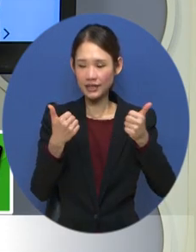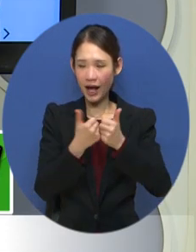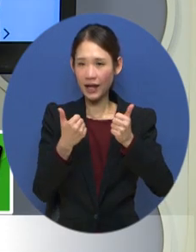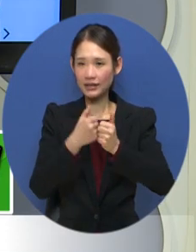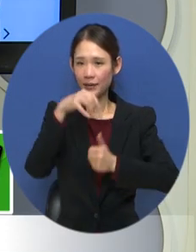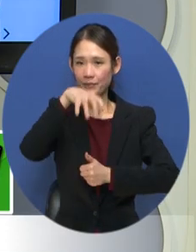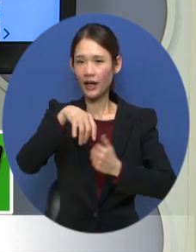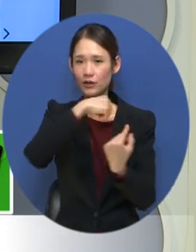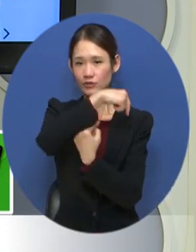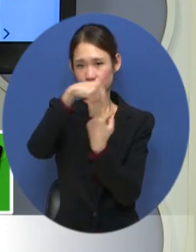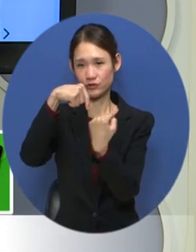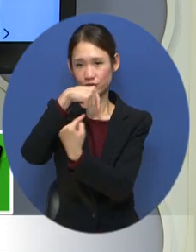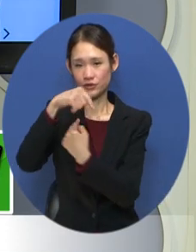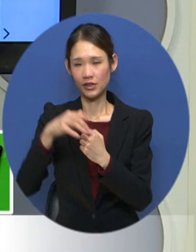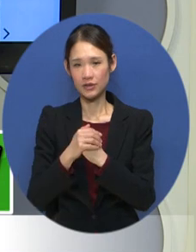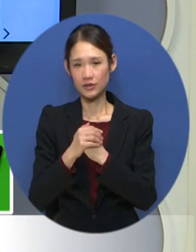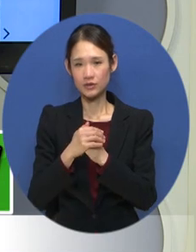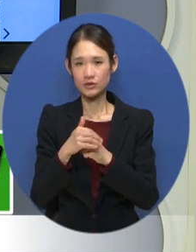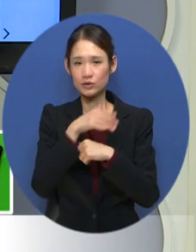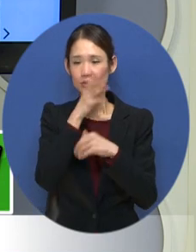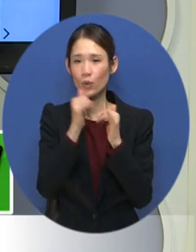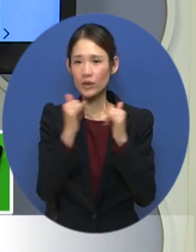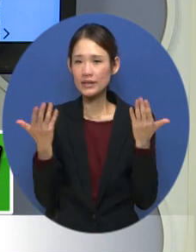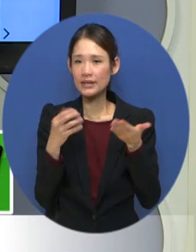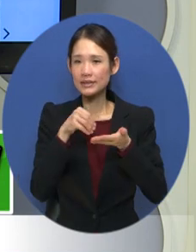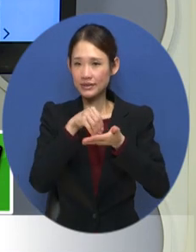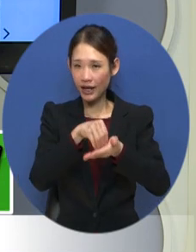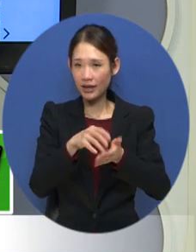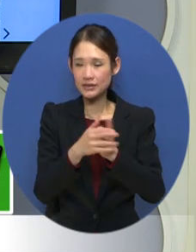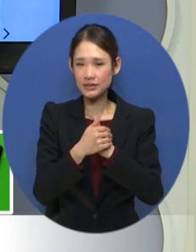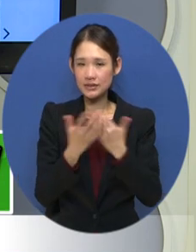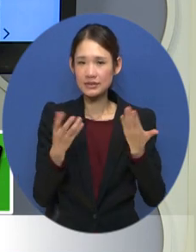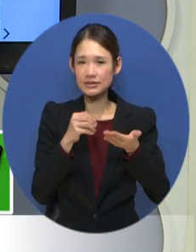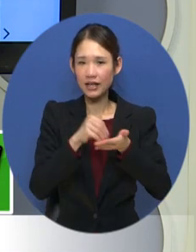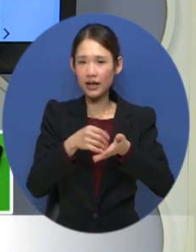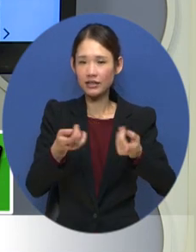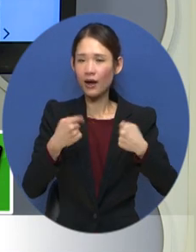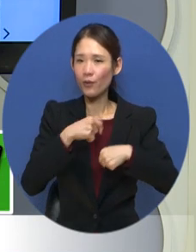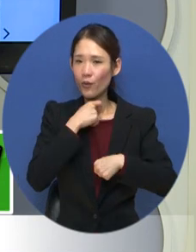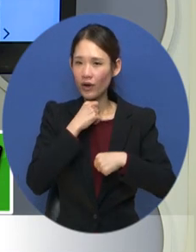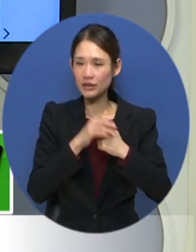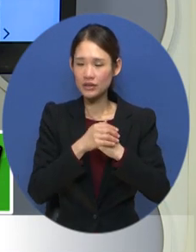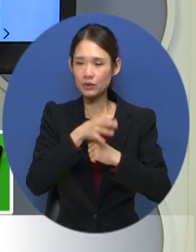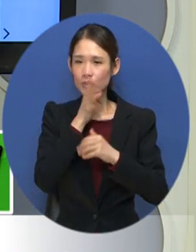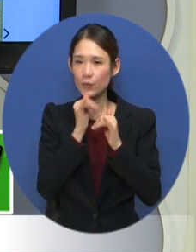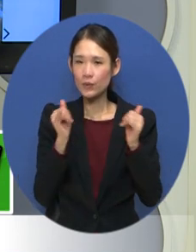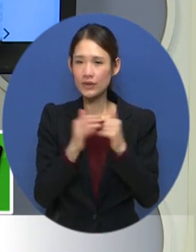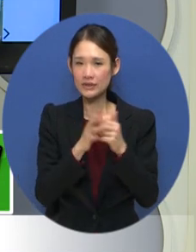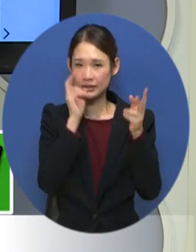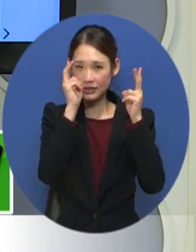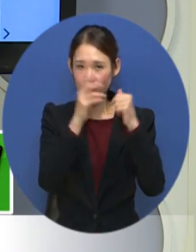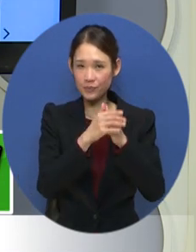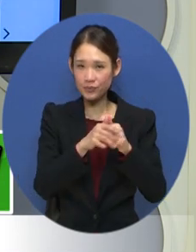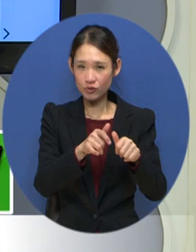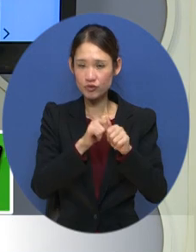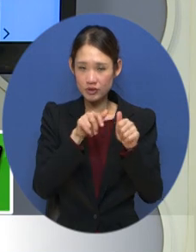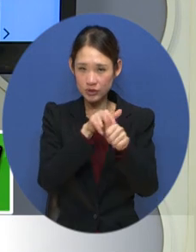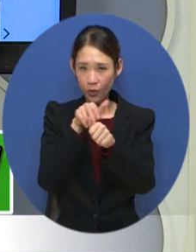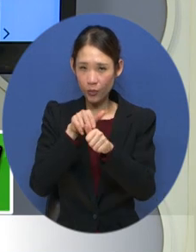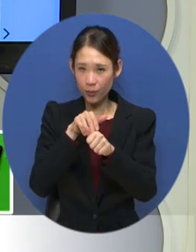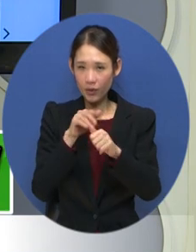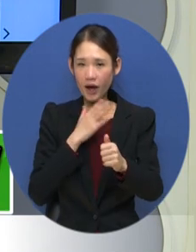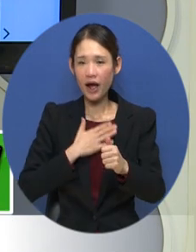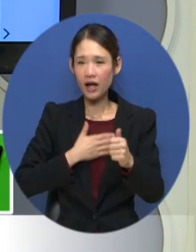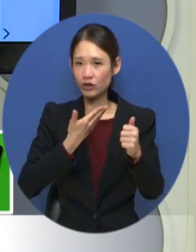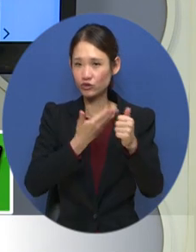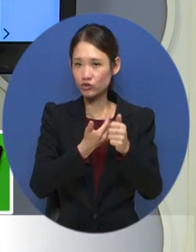밝혔습니다 노인 일자리 상담 창구 는 일자리 참여를 희망하는 노인과 기업의 구인 정보 접근성을 높이기